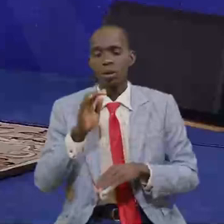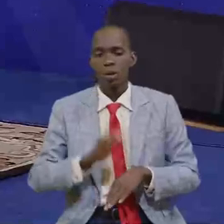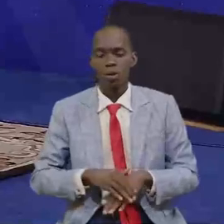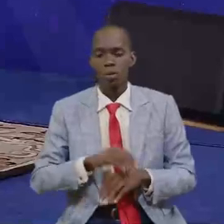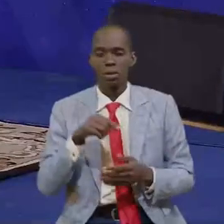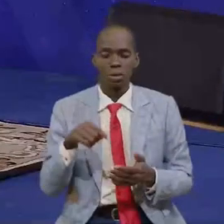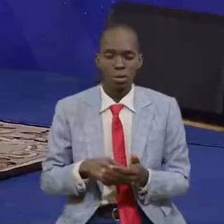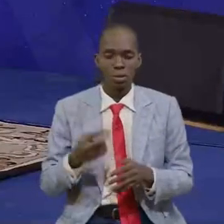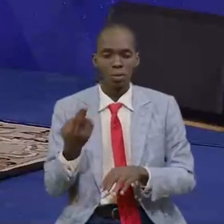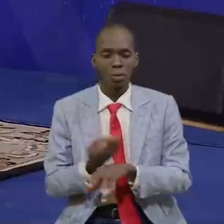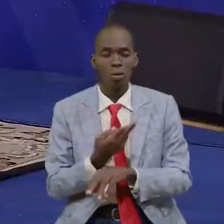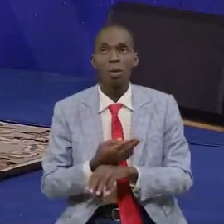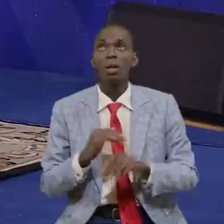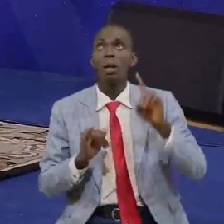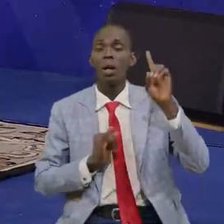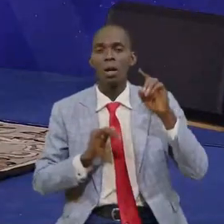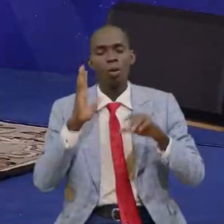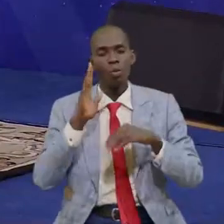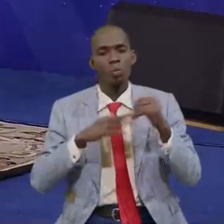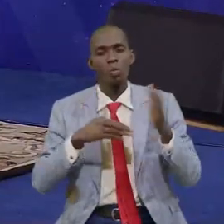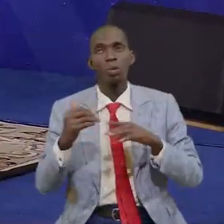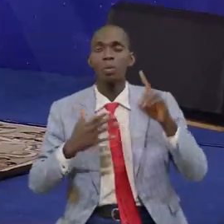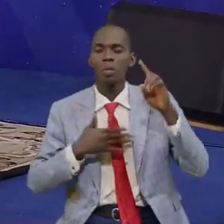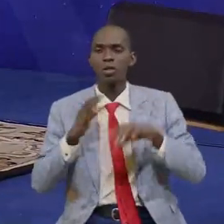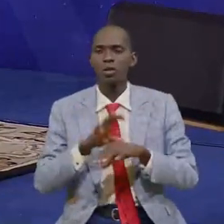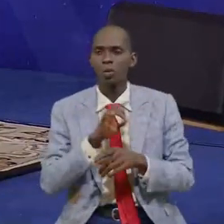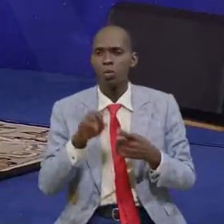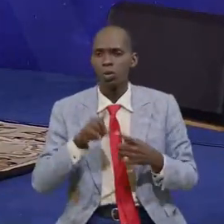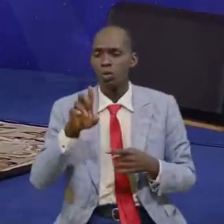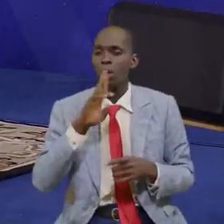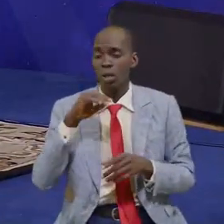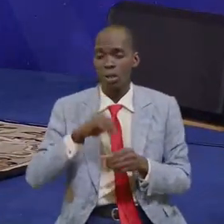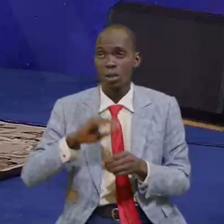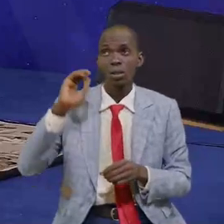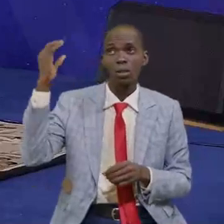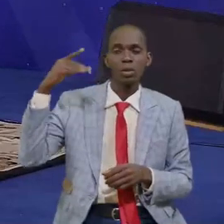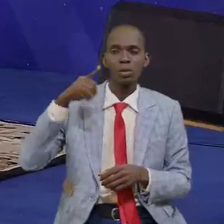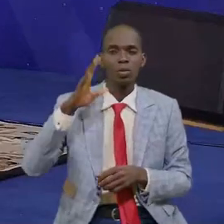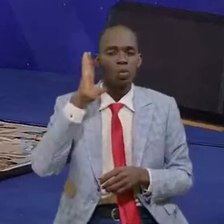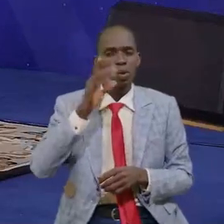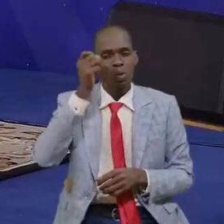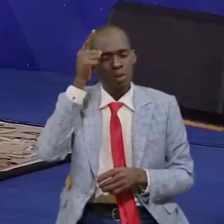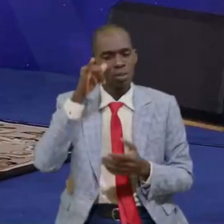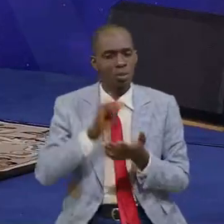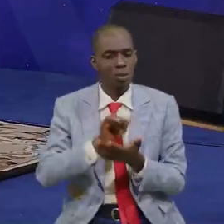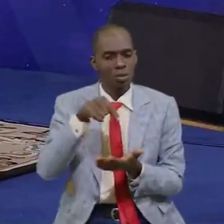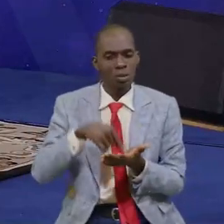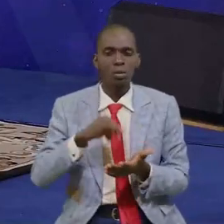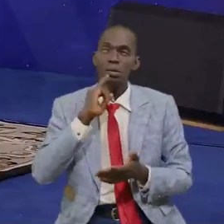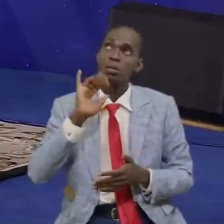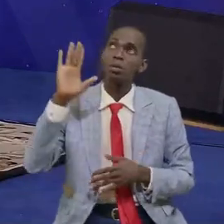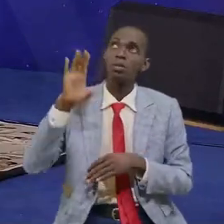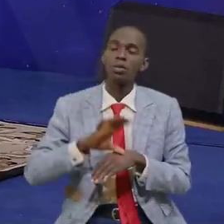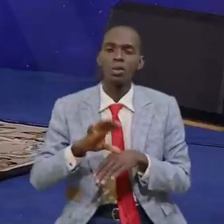mon église. Et quand tu es dans la grâce, tu comprends que c'est son église. Et nous gérons ça de